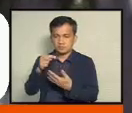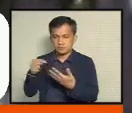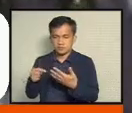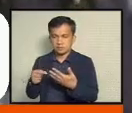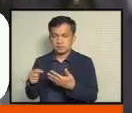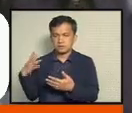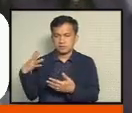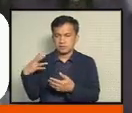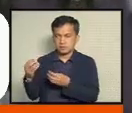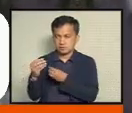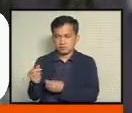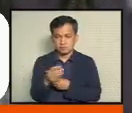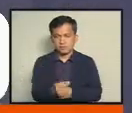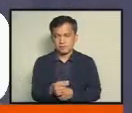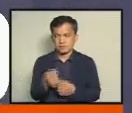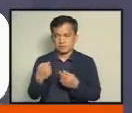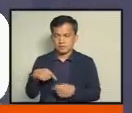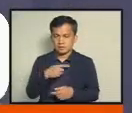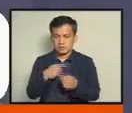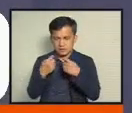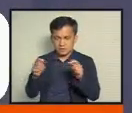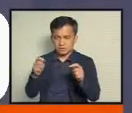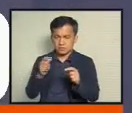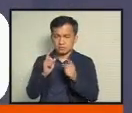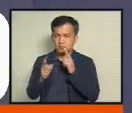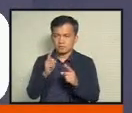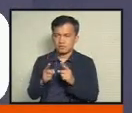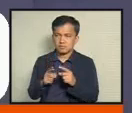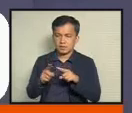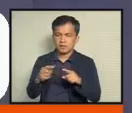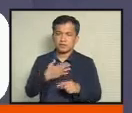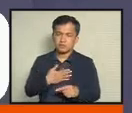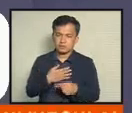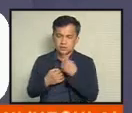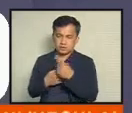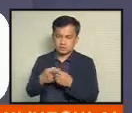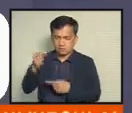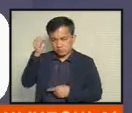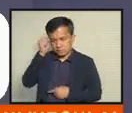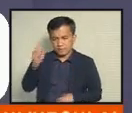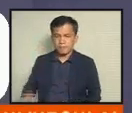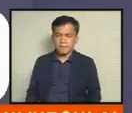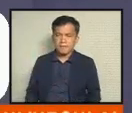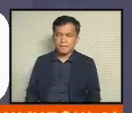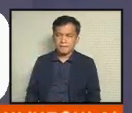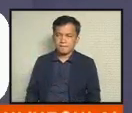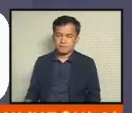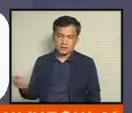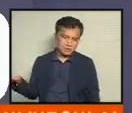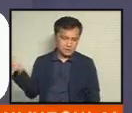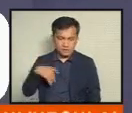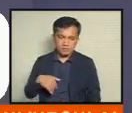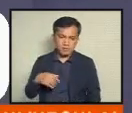ng kasagutan. We're trying to have a talk, pero ang gusto ko sabi ko kay Sison, you come